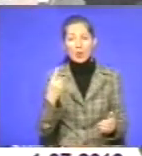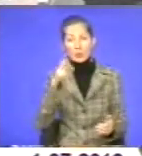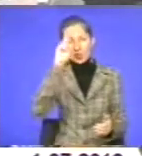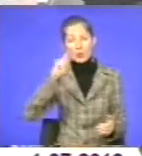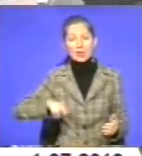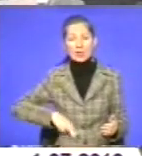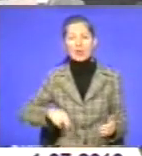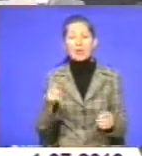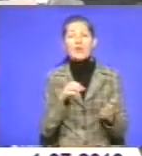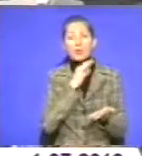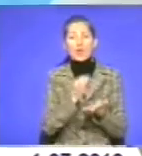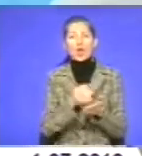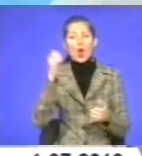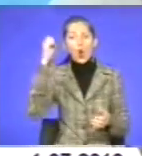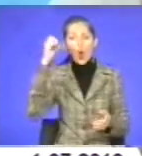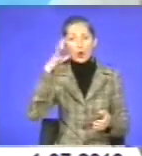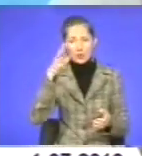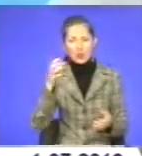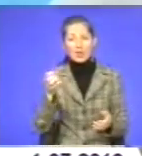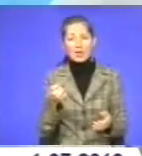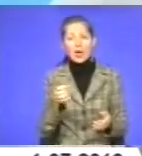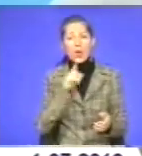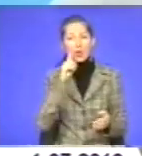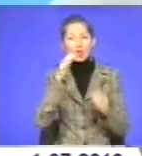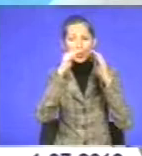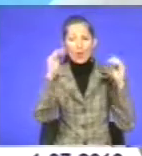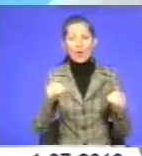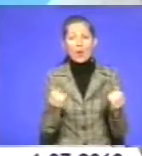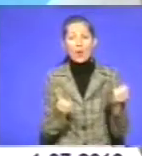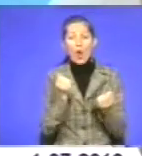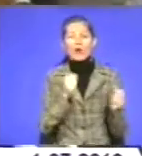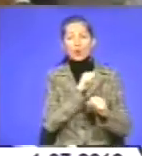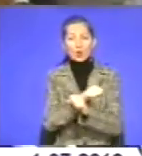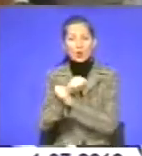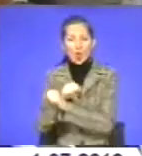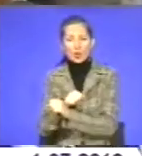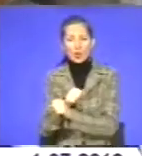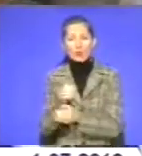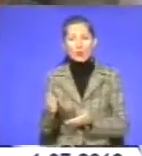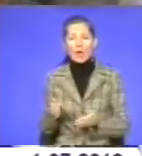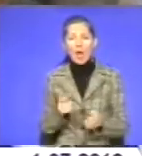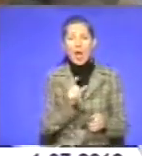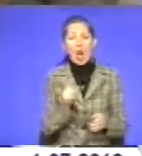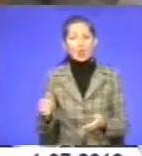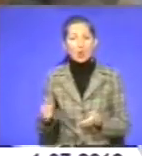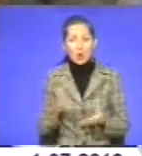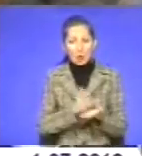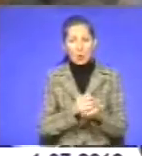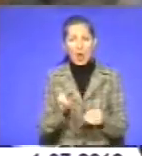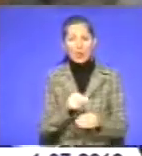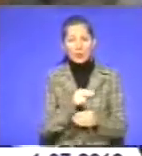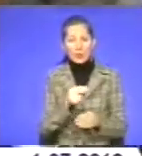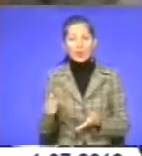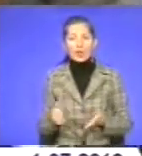за освітлення території молодіжного табору автостоянок. Дорожники мають відремонтувати автошляхи, які ведуть до